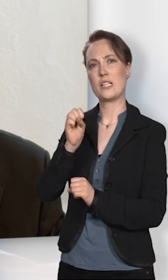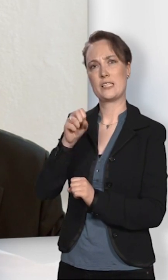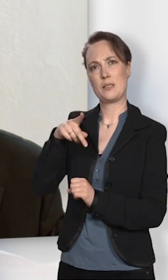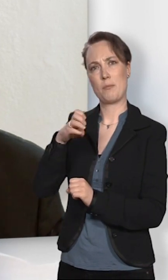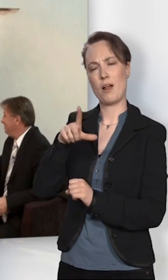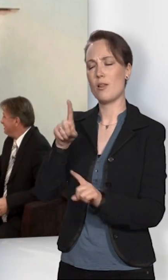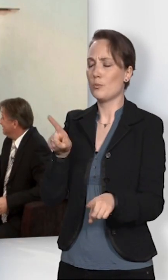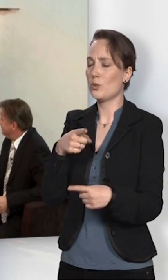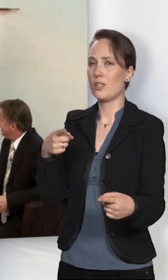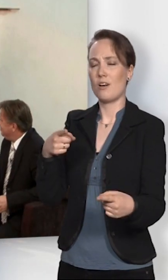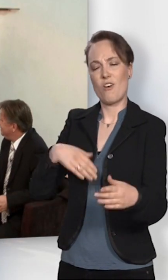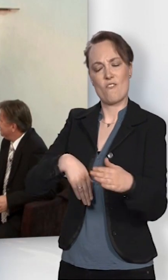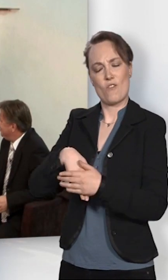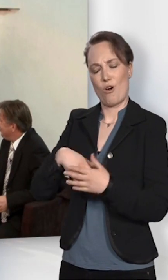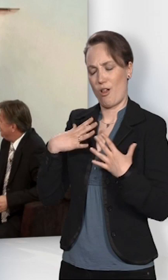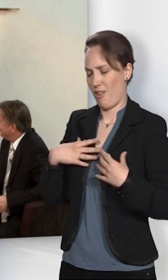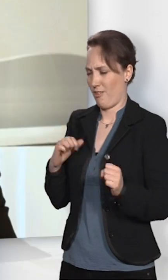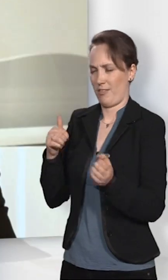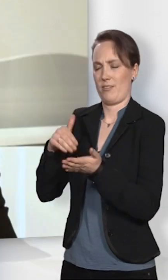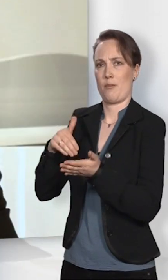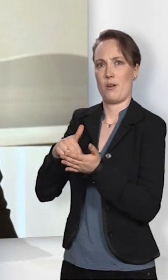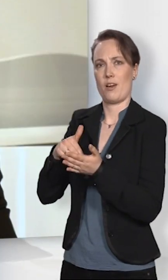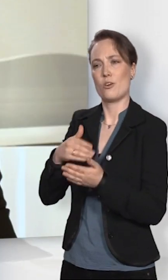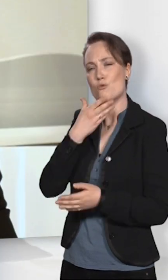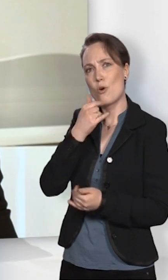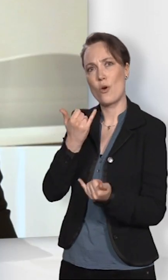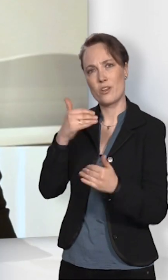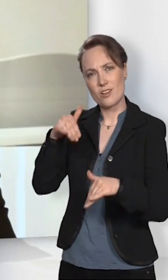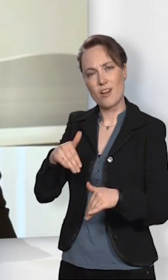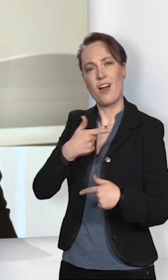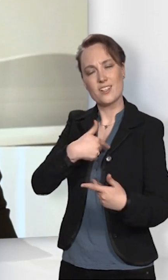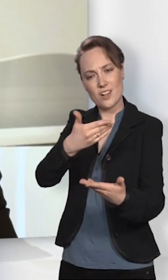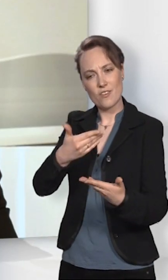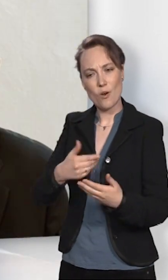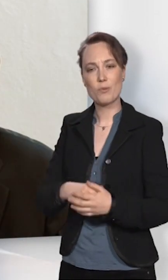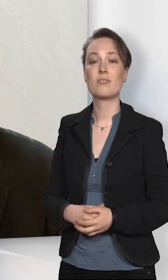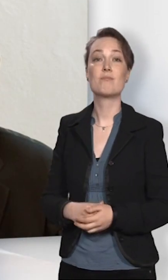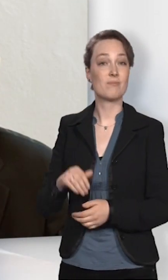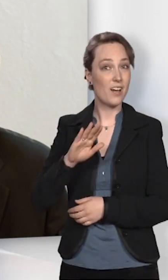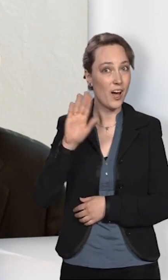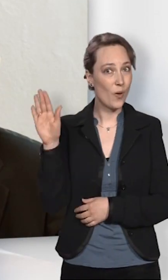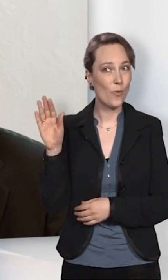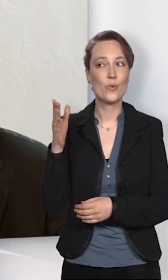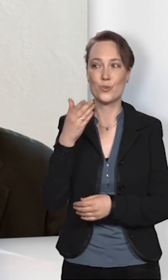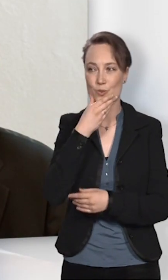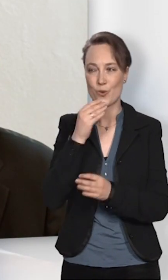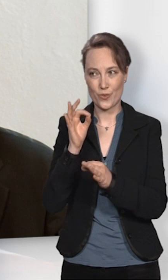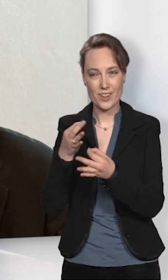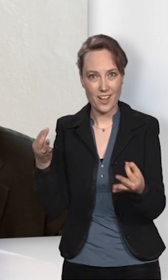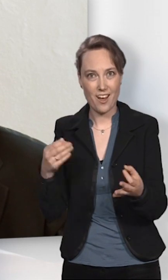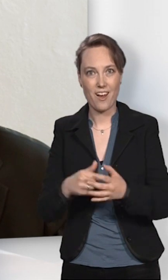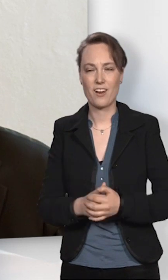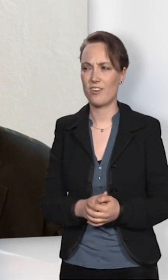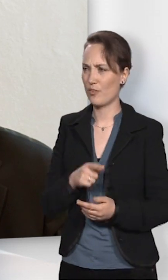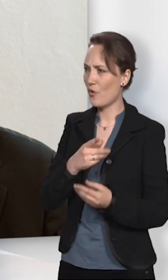Seele. Ich freue mich, dass Sie hier sind. Hallo und herzlich willkommen, Herr Joost. Hallo, schönen guten Tag. Fühlen Sie sich denn als der moderne Paul Gerhardt